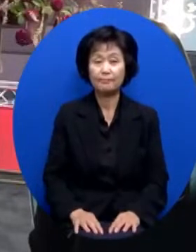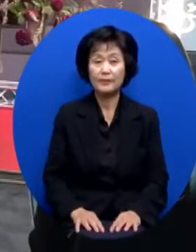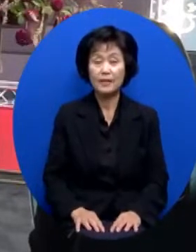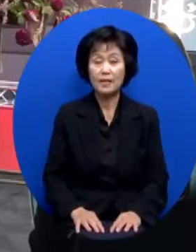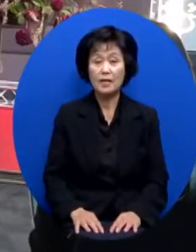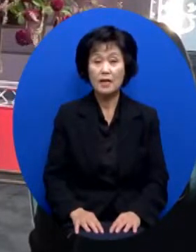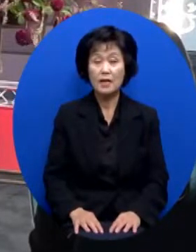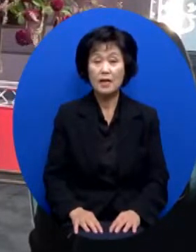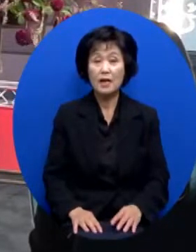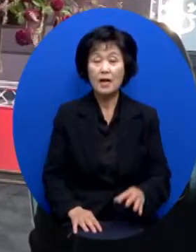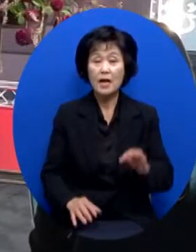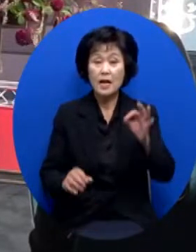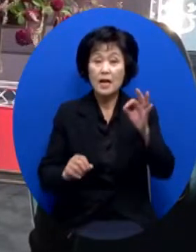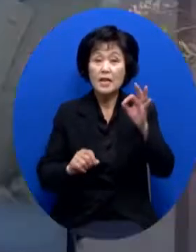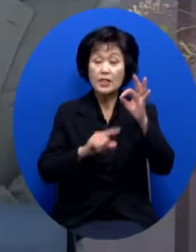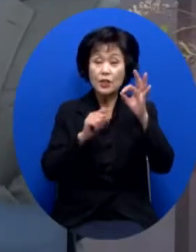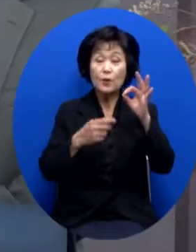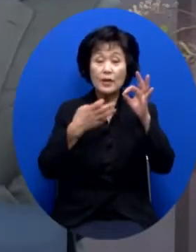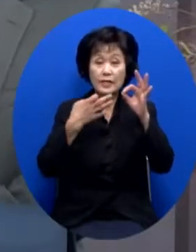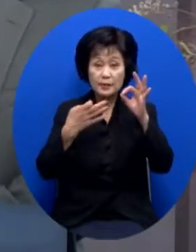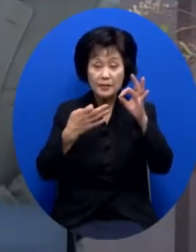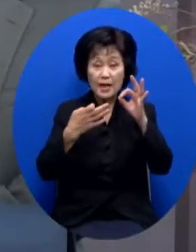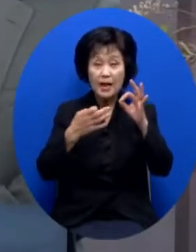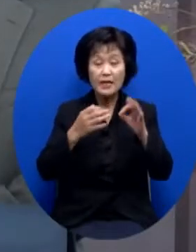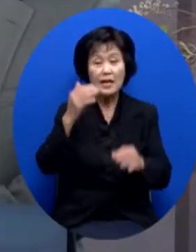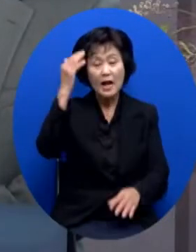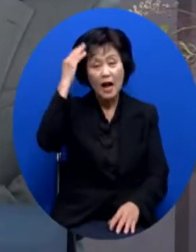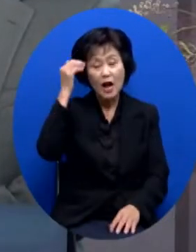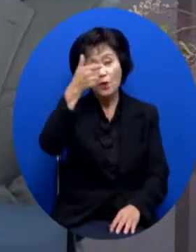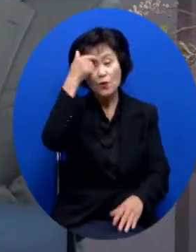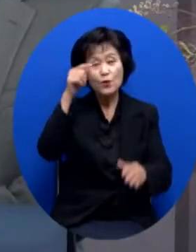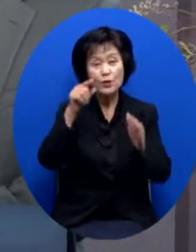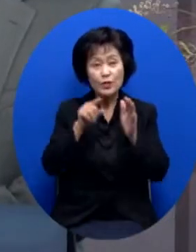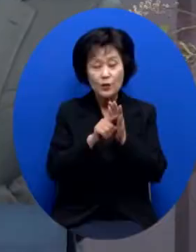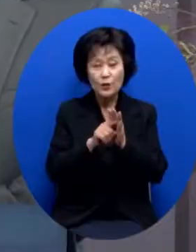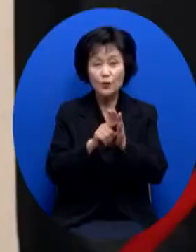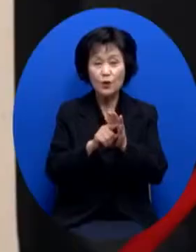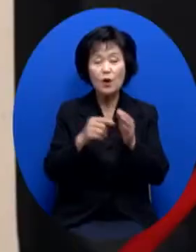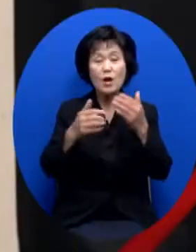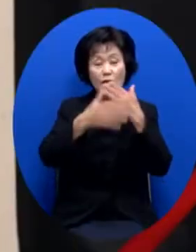지난 14일 제7회 한국기독교영화제가 세비섬에서 개최했습니다.